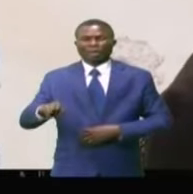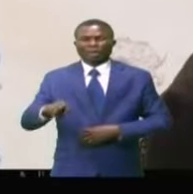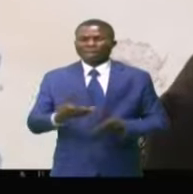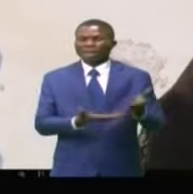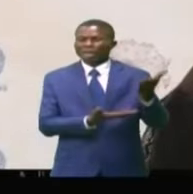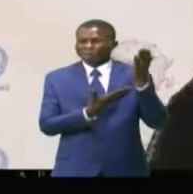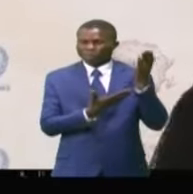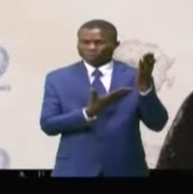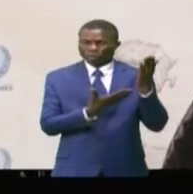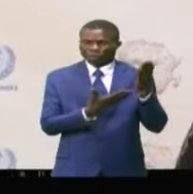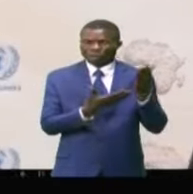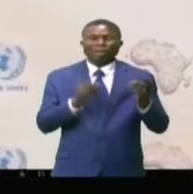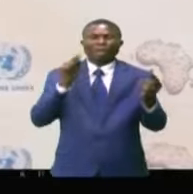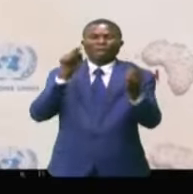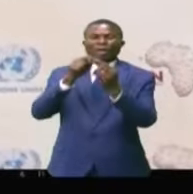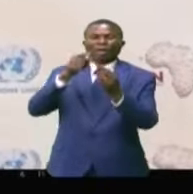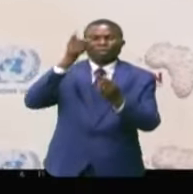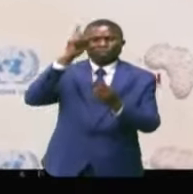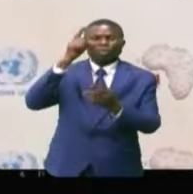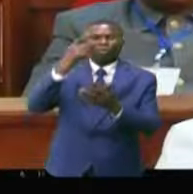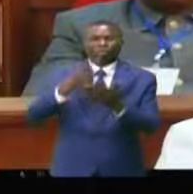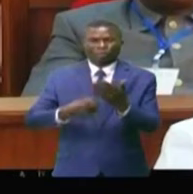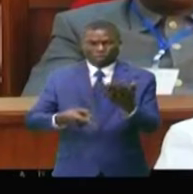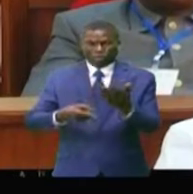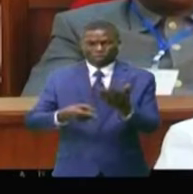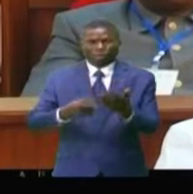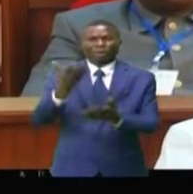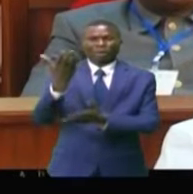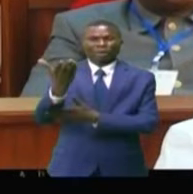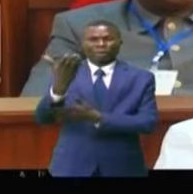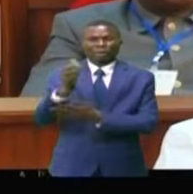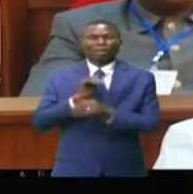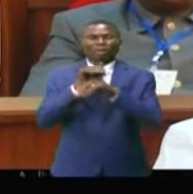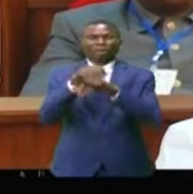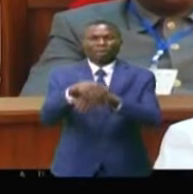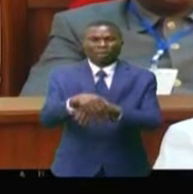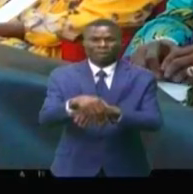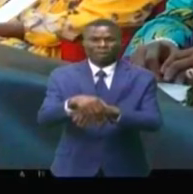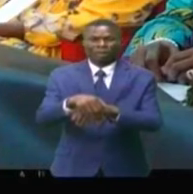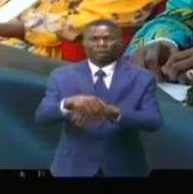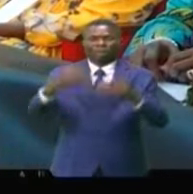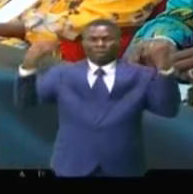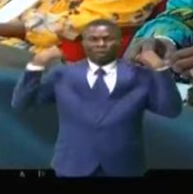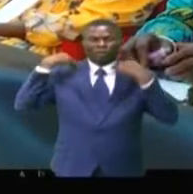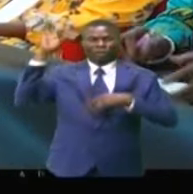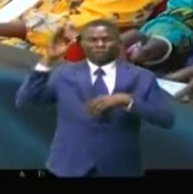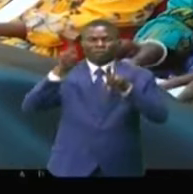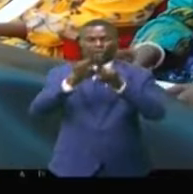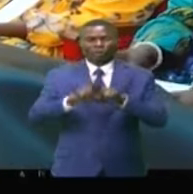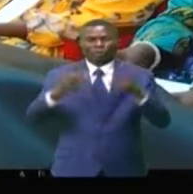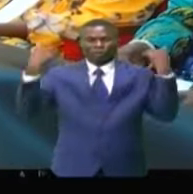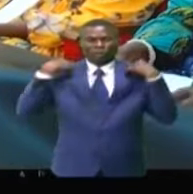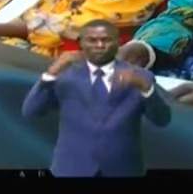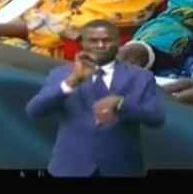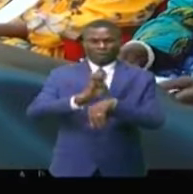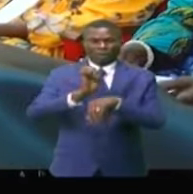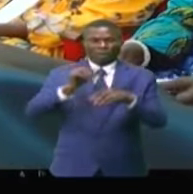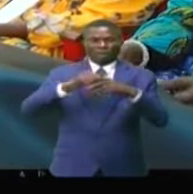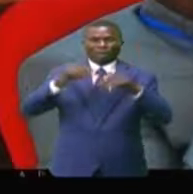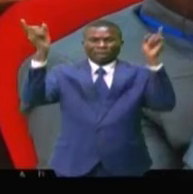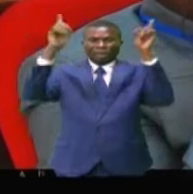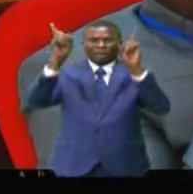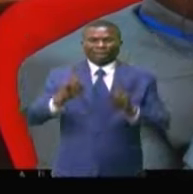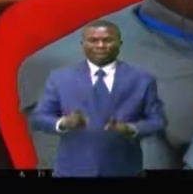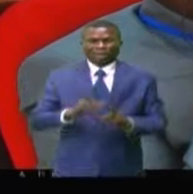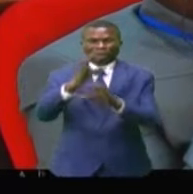stratégique qui a pour but principal de solliciter l'engagement des chefs traditionnels et religieux à travers l'Afrique et